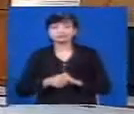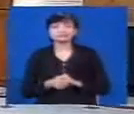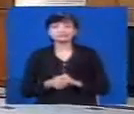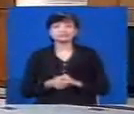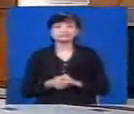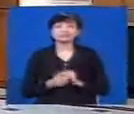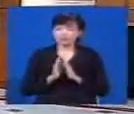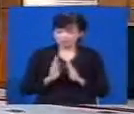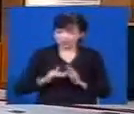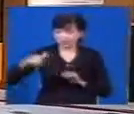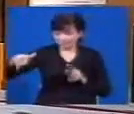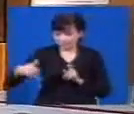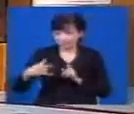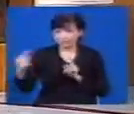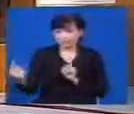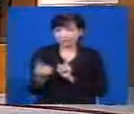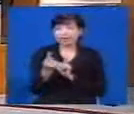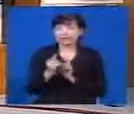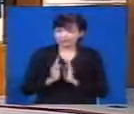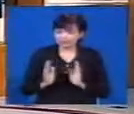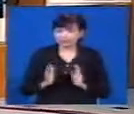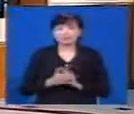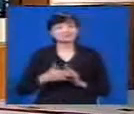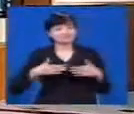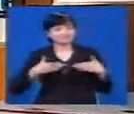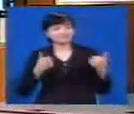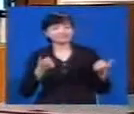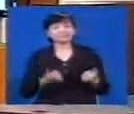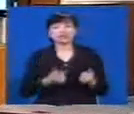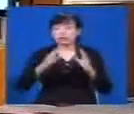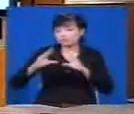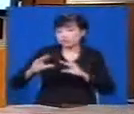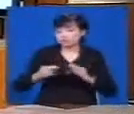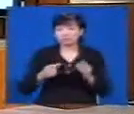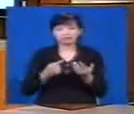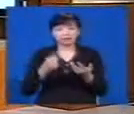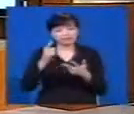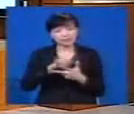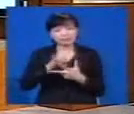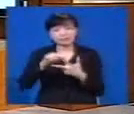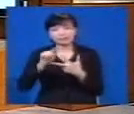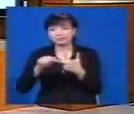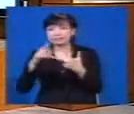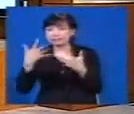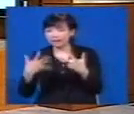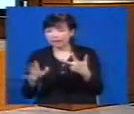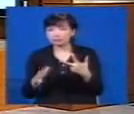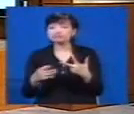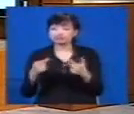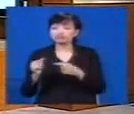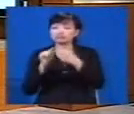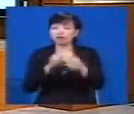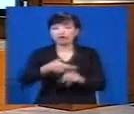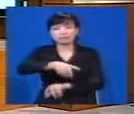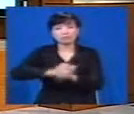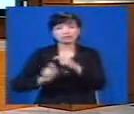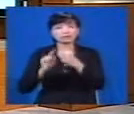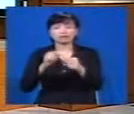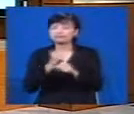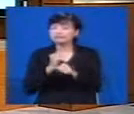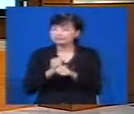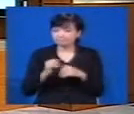ขอบคุณมากที่ร่วมรายการนะคร ับดีครับ หลังจากประชุมทั้ง3ด้านแล้วข้อสรุปทั้ง3ด้านและนำไปสู่การปฏิบัติงานต่ออย่